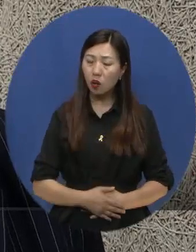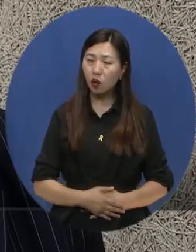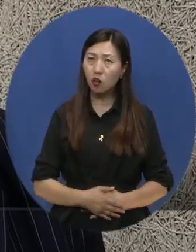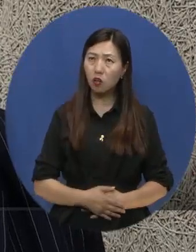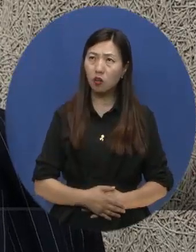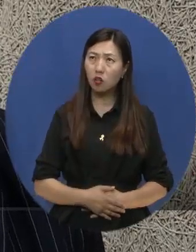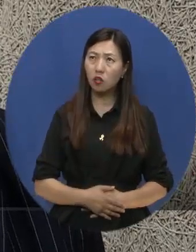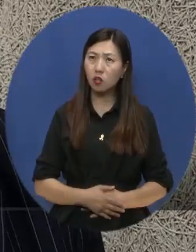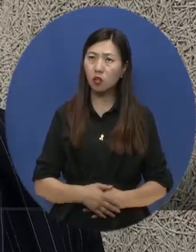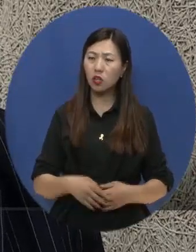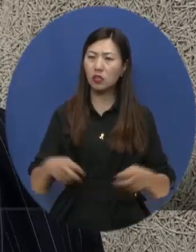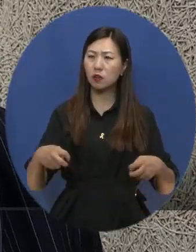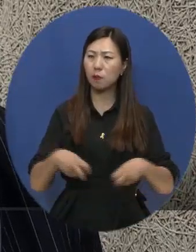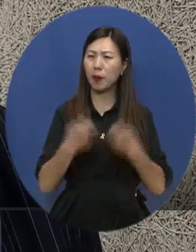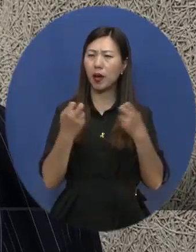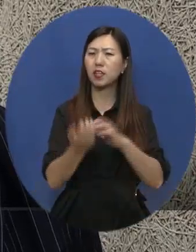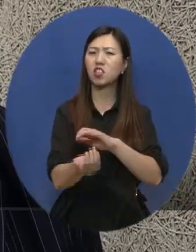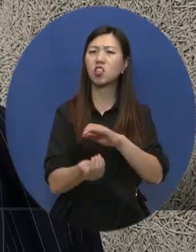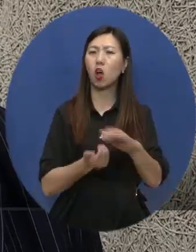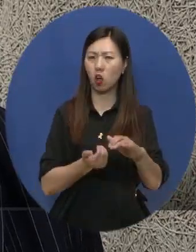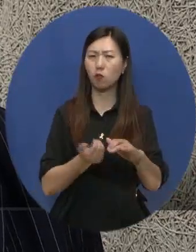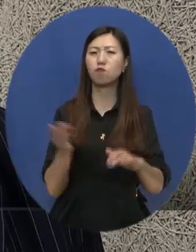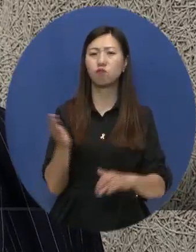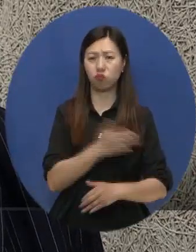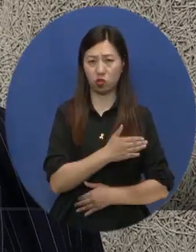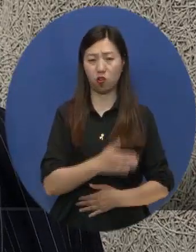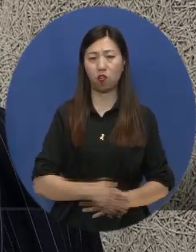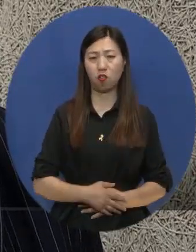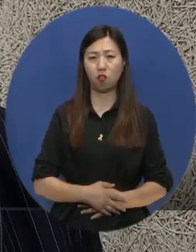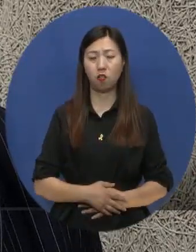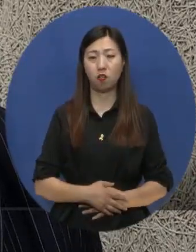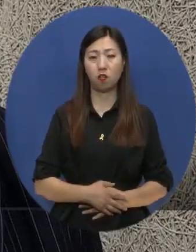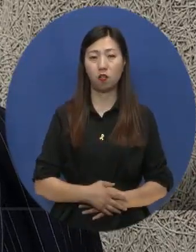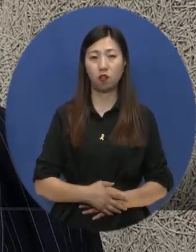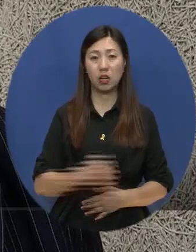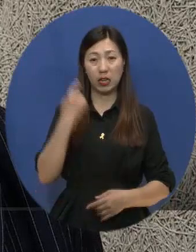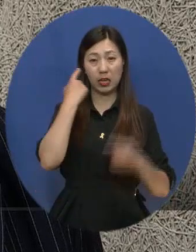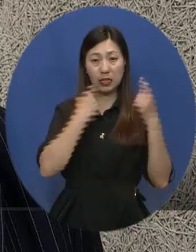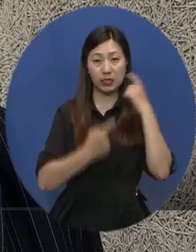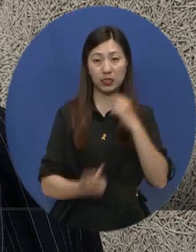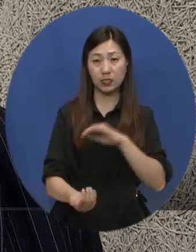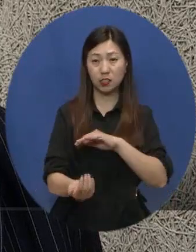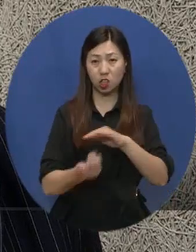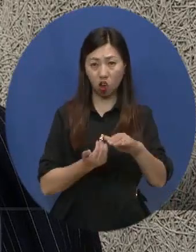다치기 전에도 했어요. 다치기 전에도 한